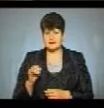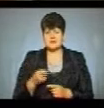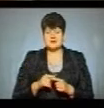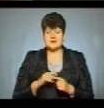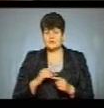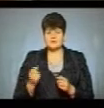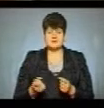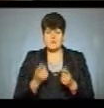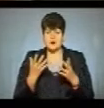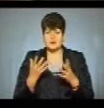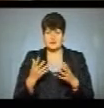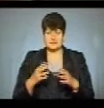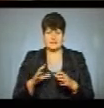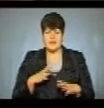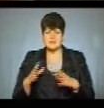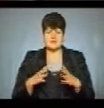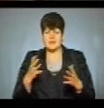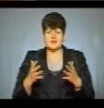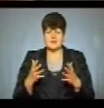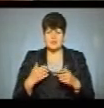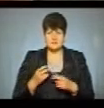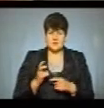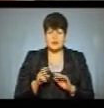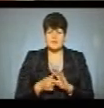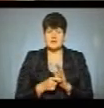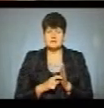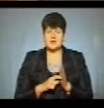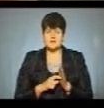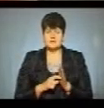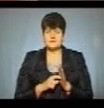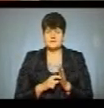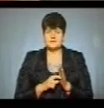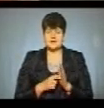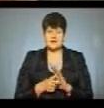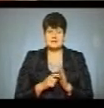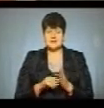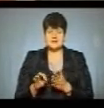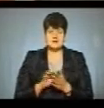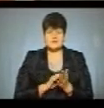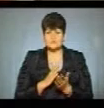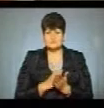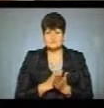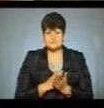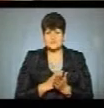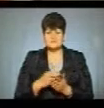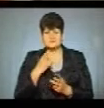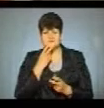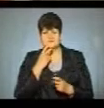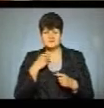спалах, так? Це був такий згусток енергії. Вона заходила в кабінет, і кабінет відразу наповнювався